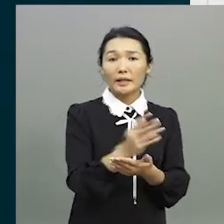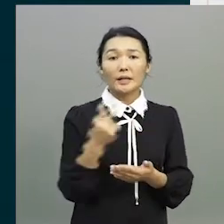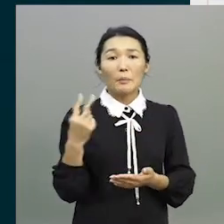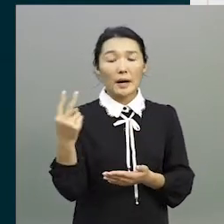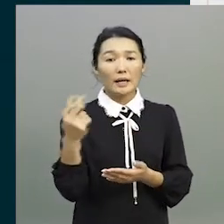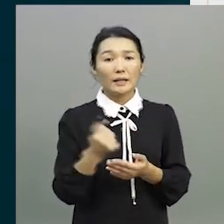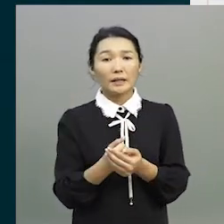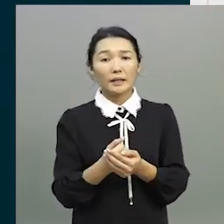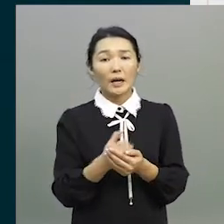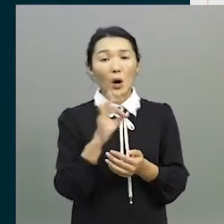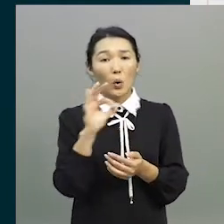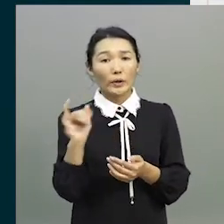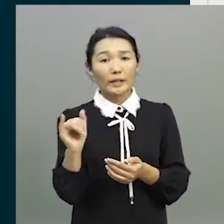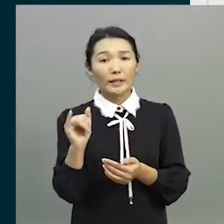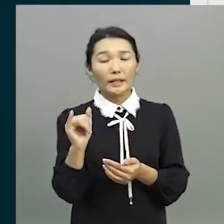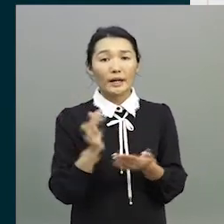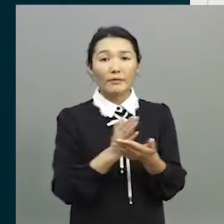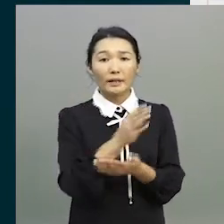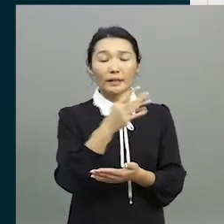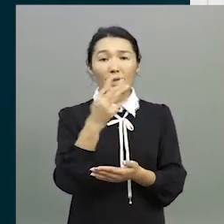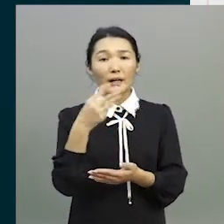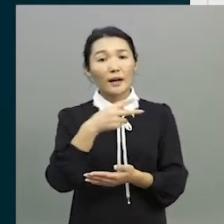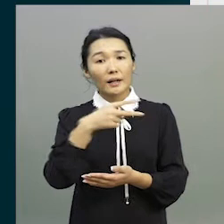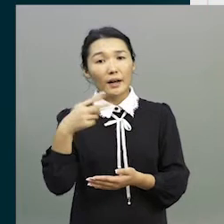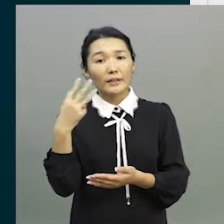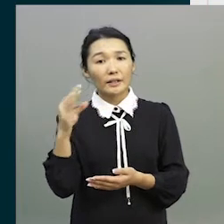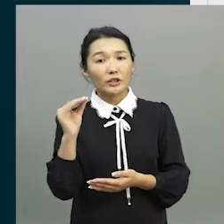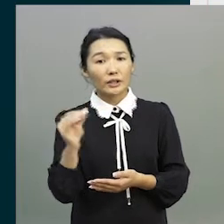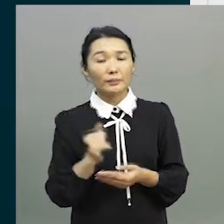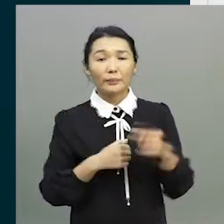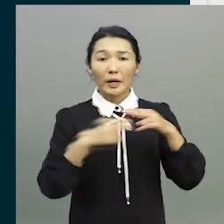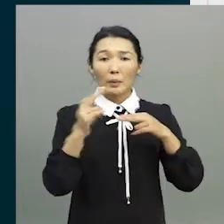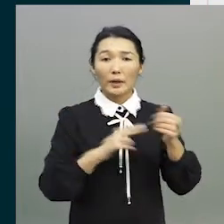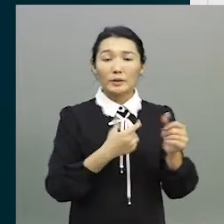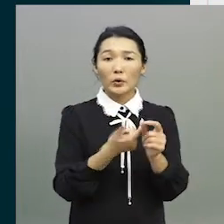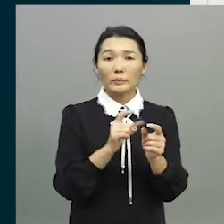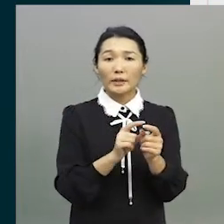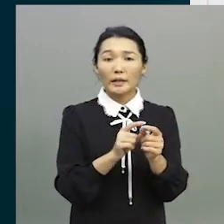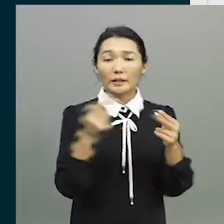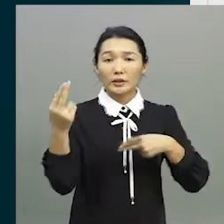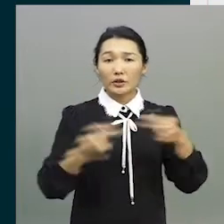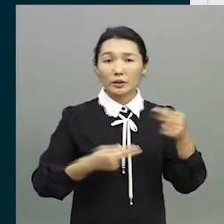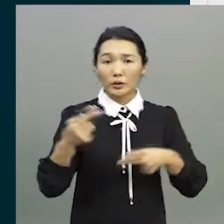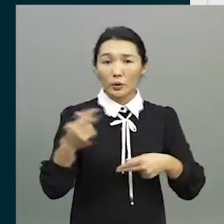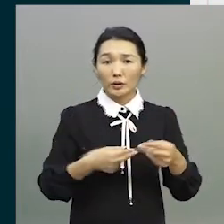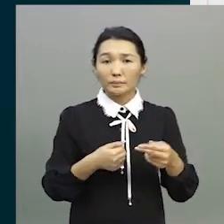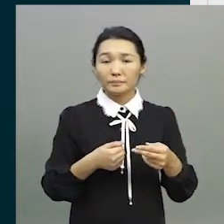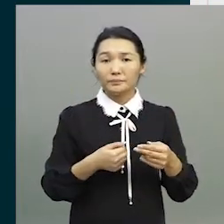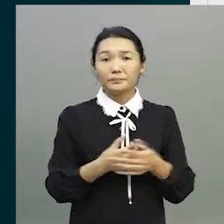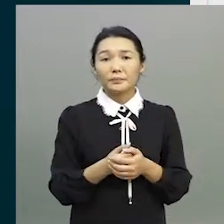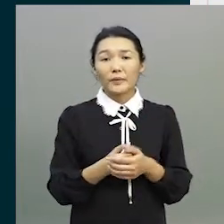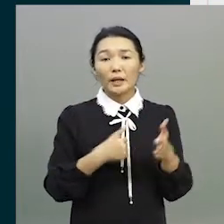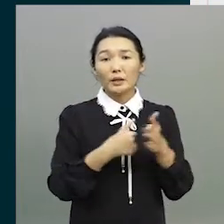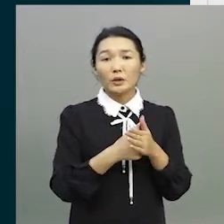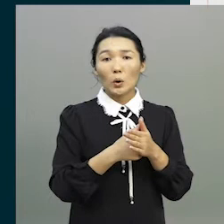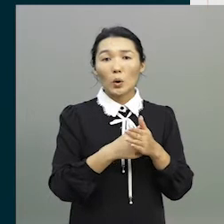y вектор равный минус 3g построим данный чертеж достроим данный чертеж до